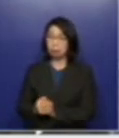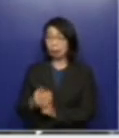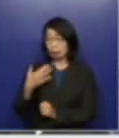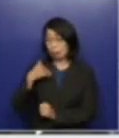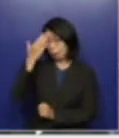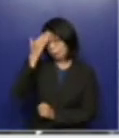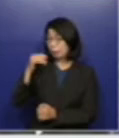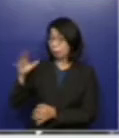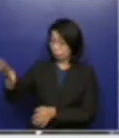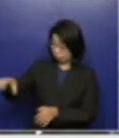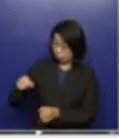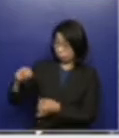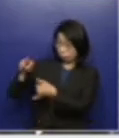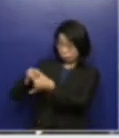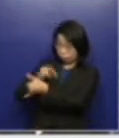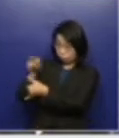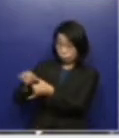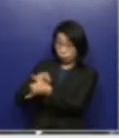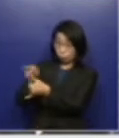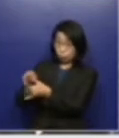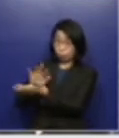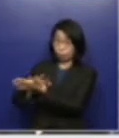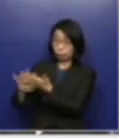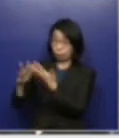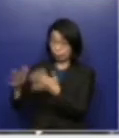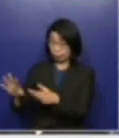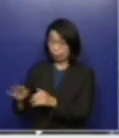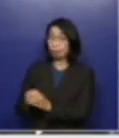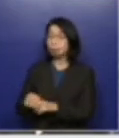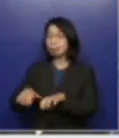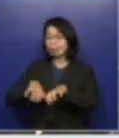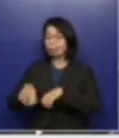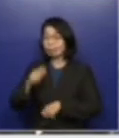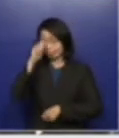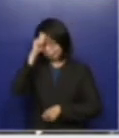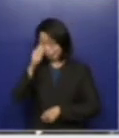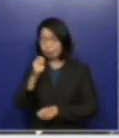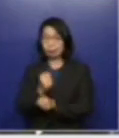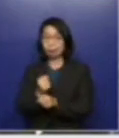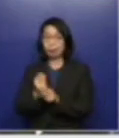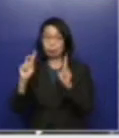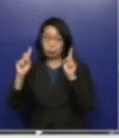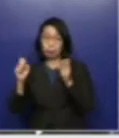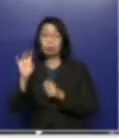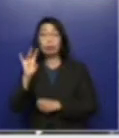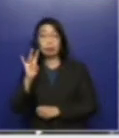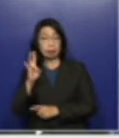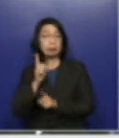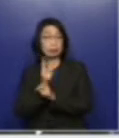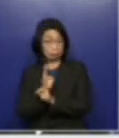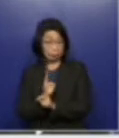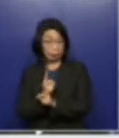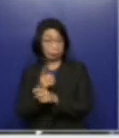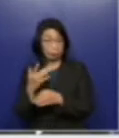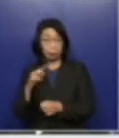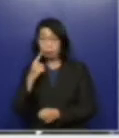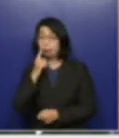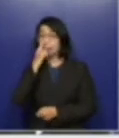แล้วก็ปฏิบัติตามเงื่อนไขคำสั่งข้อ7อนุญาตให้กลับ